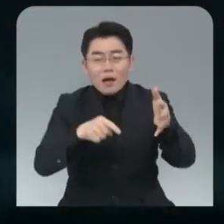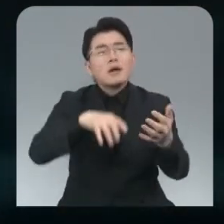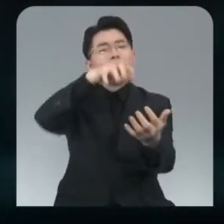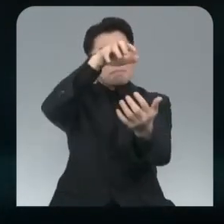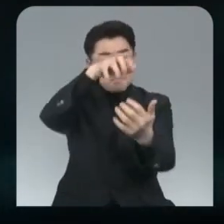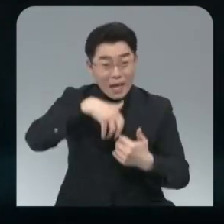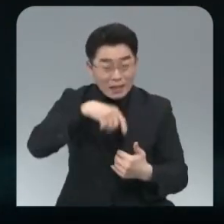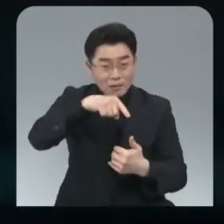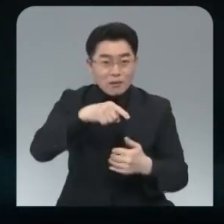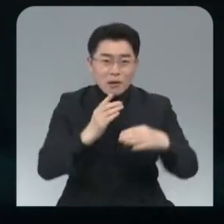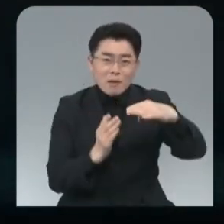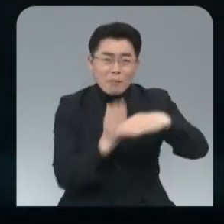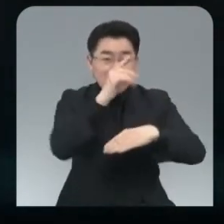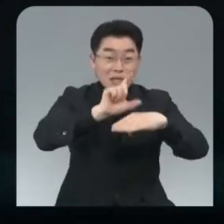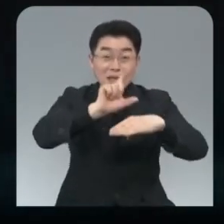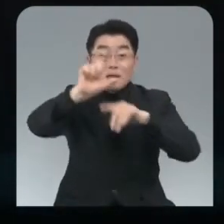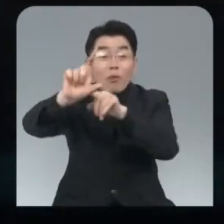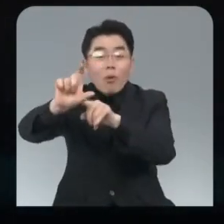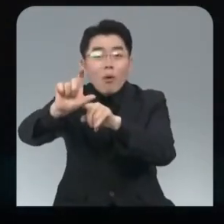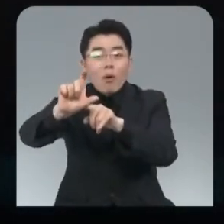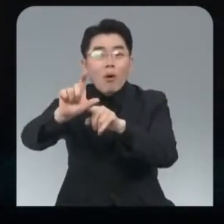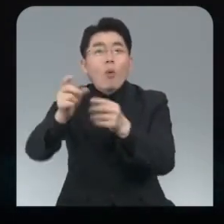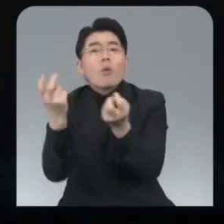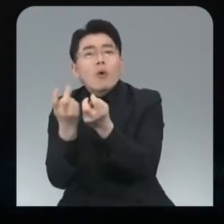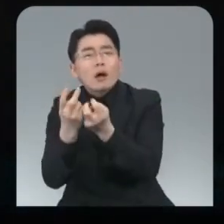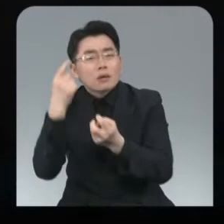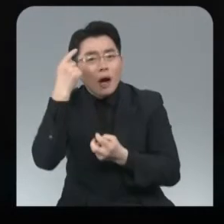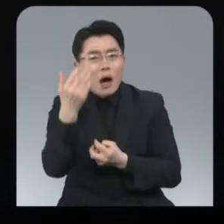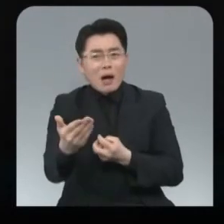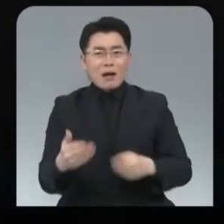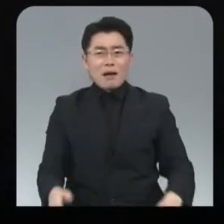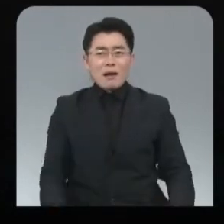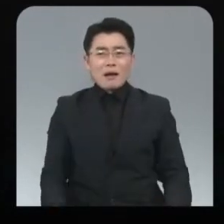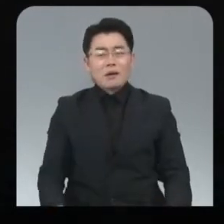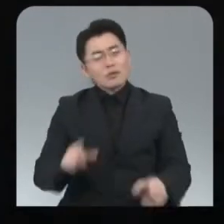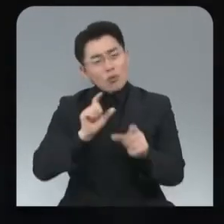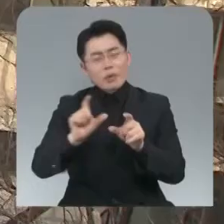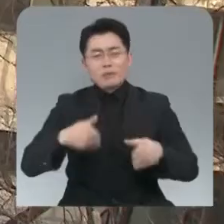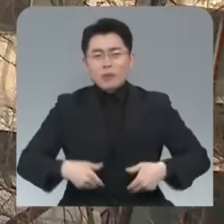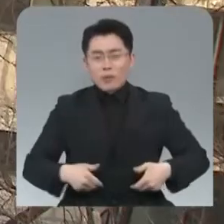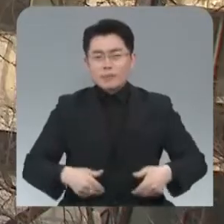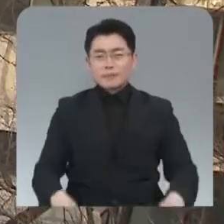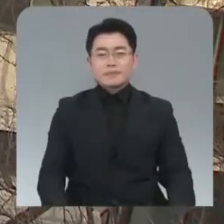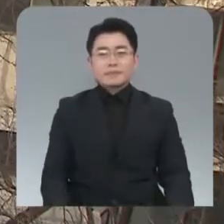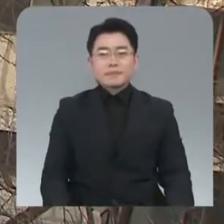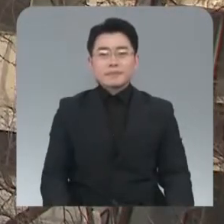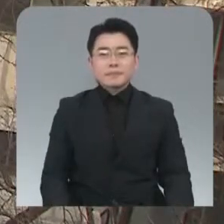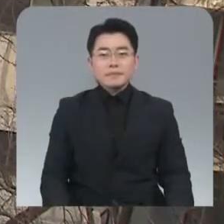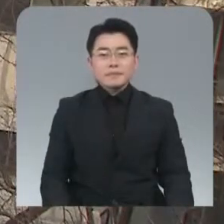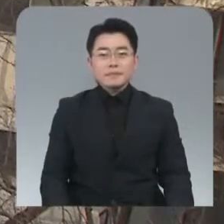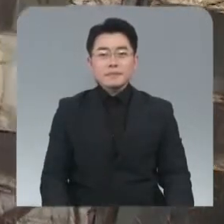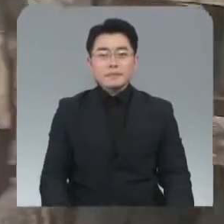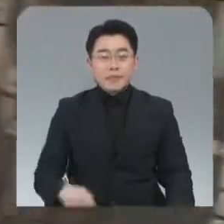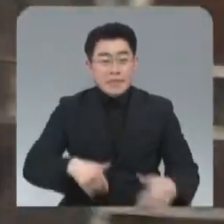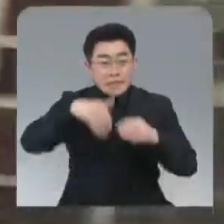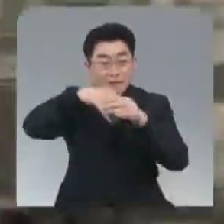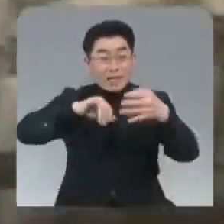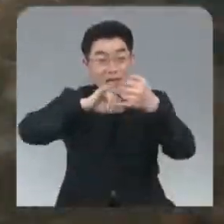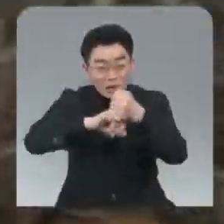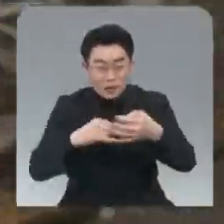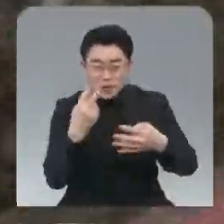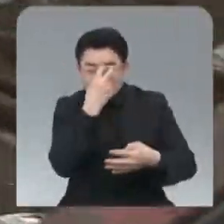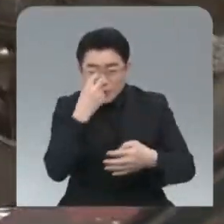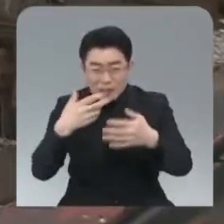이 과도한 이익을 누가 가져가는 구조로 만들 것인지에 대한 고민이 필요합니다. KBS 공약검증